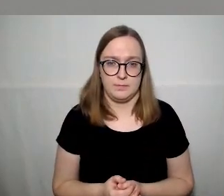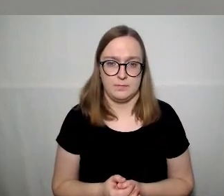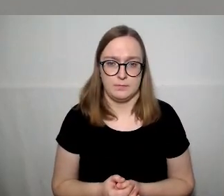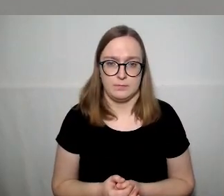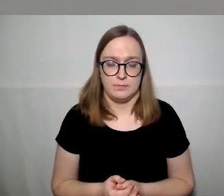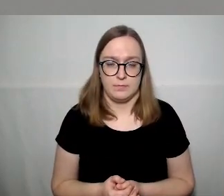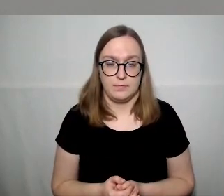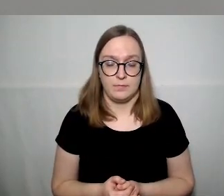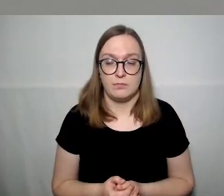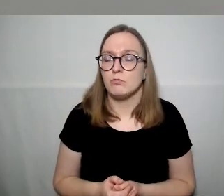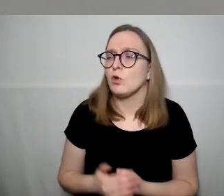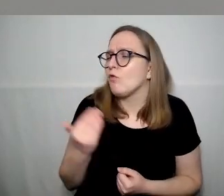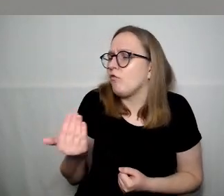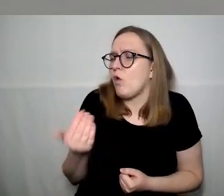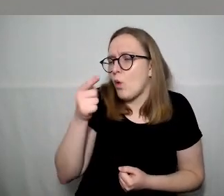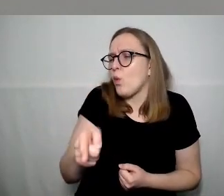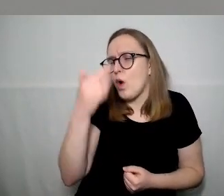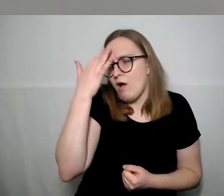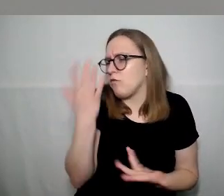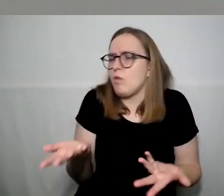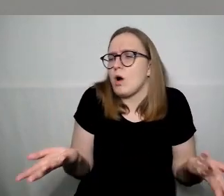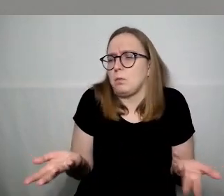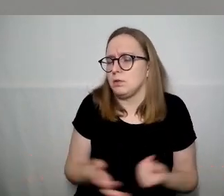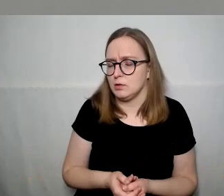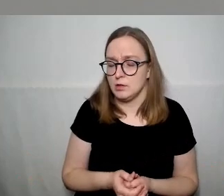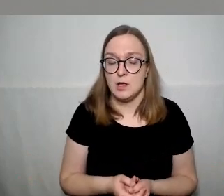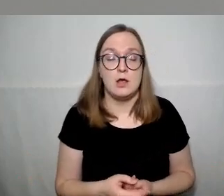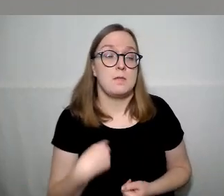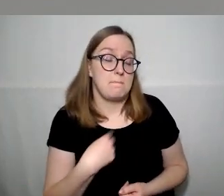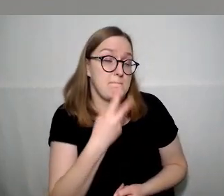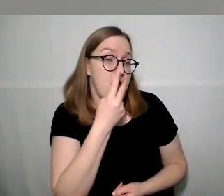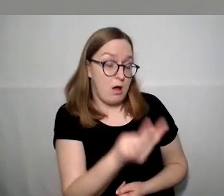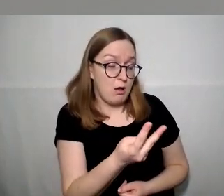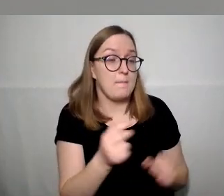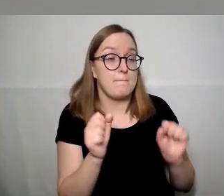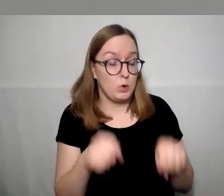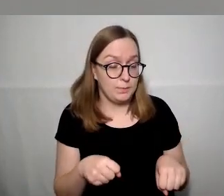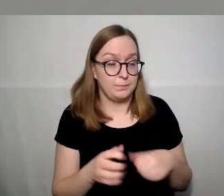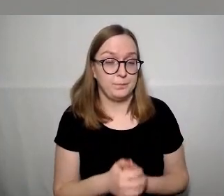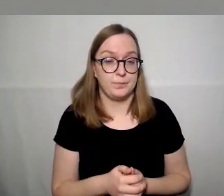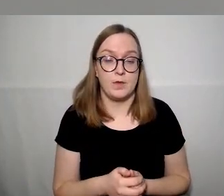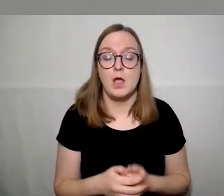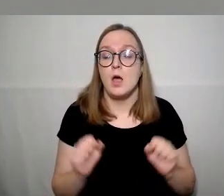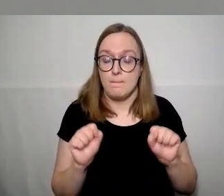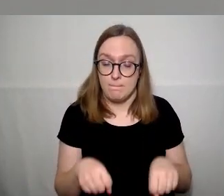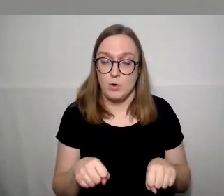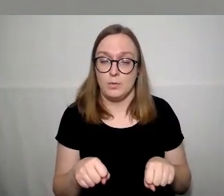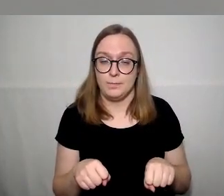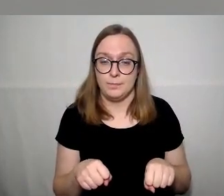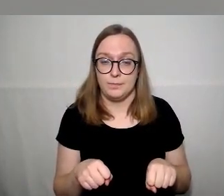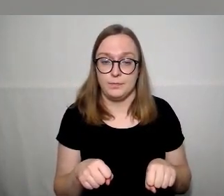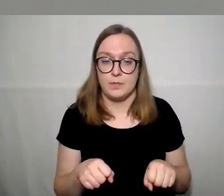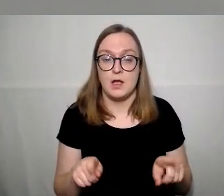Tai kokiu to formatu, kokį jūs modelį matytumėte? Modelį matome, kad galėtų įtraukti taip